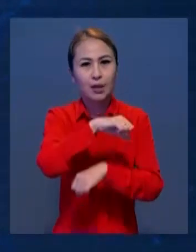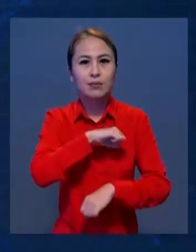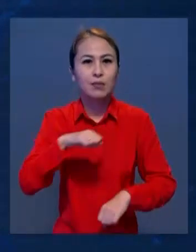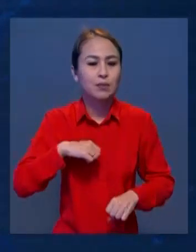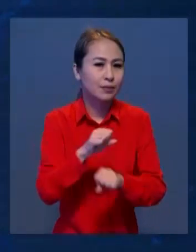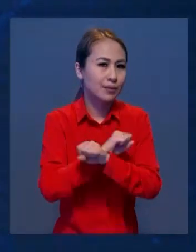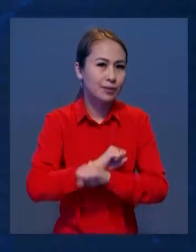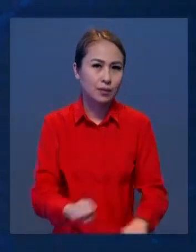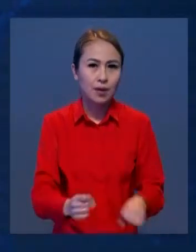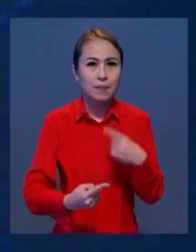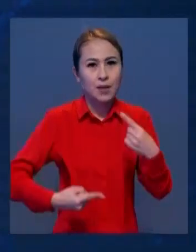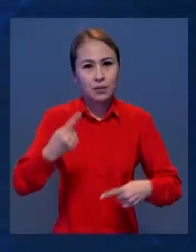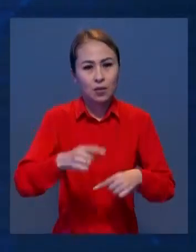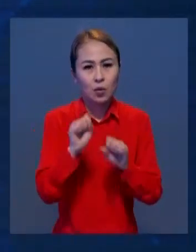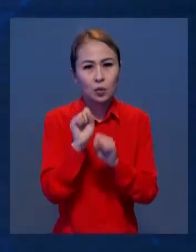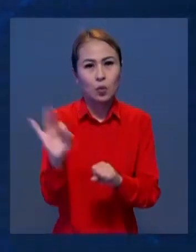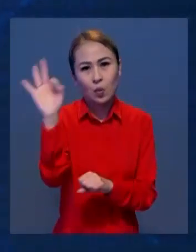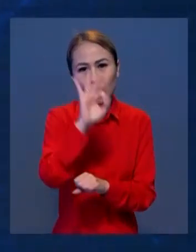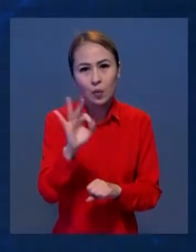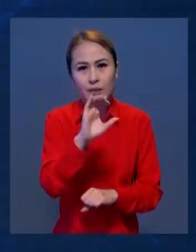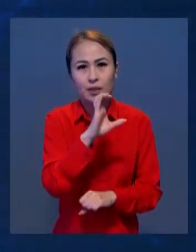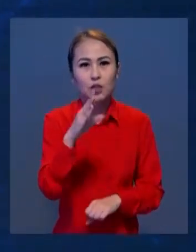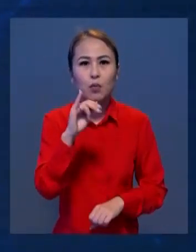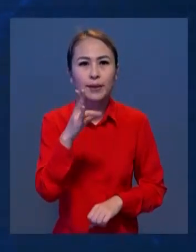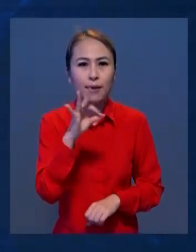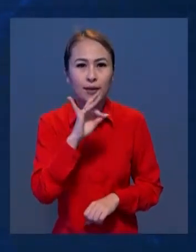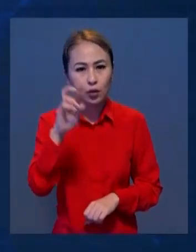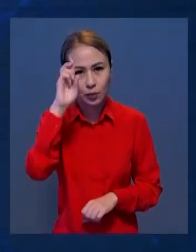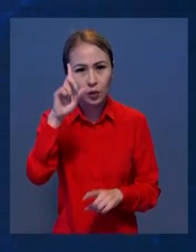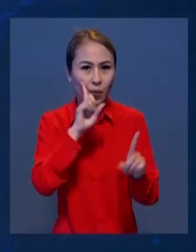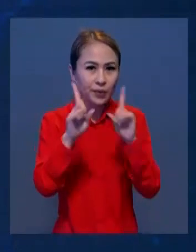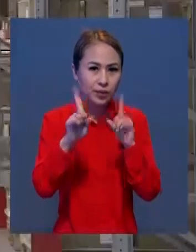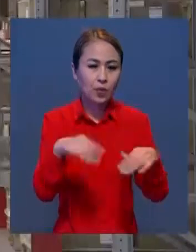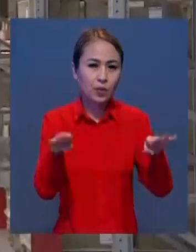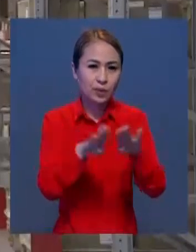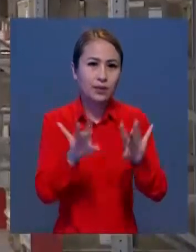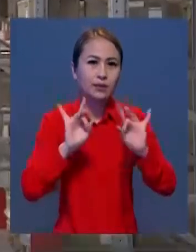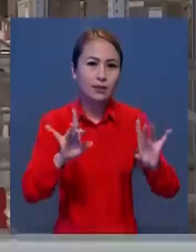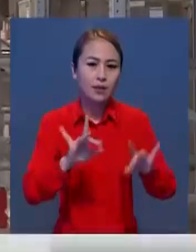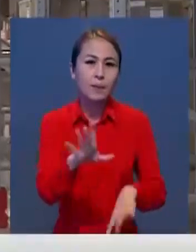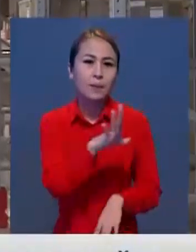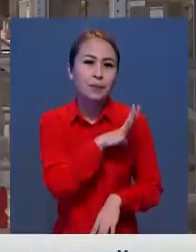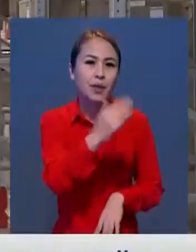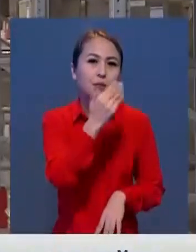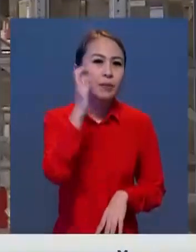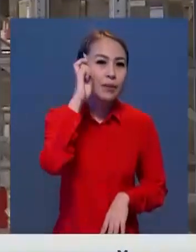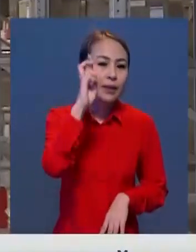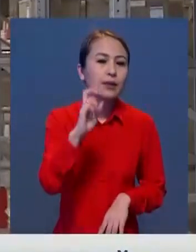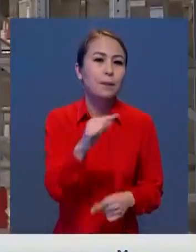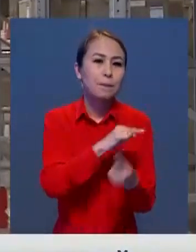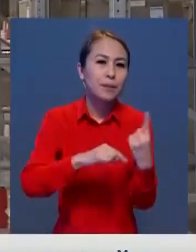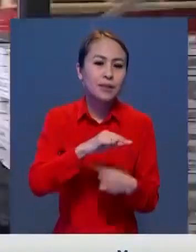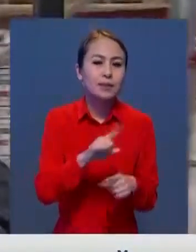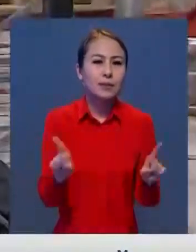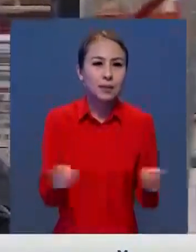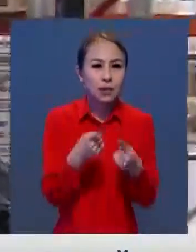отыр. Бәсекелестікті қорғау жөніндегі агенттік басшысы Серік Жұманғарин үкімет отырысында осылай деді. Агенттік елдегі мемлекет пен